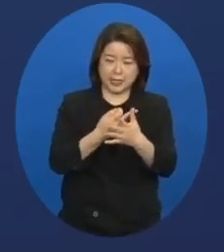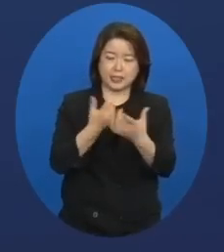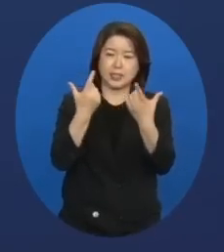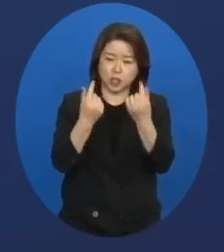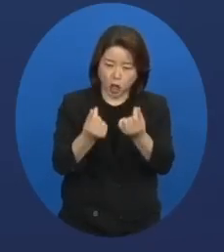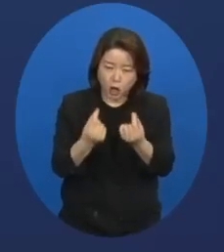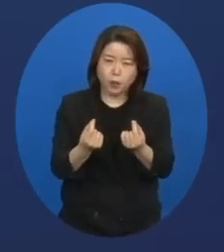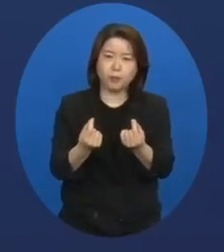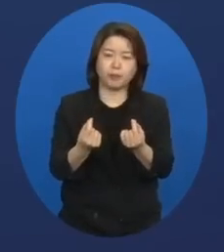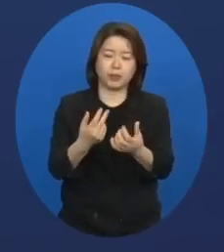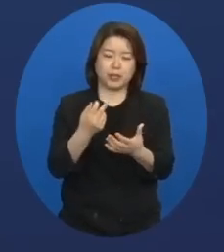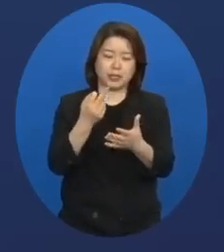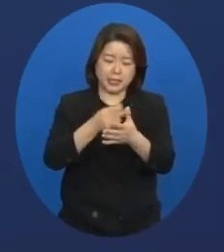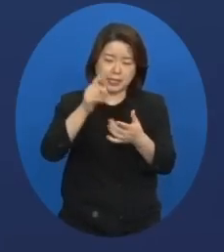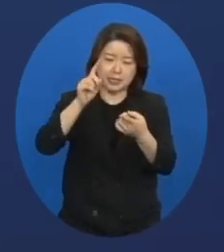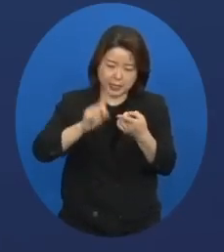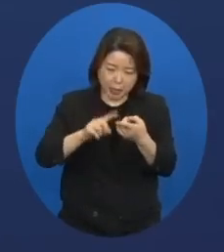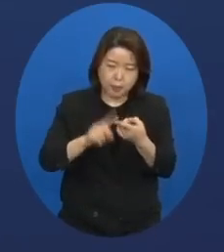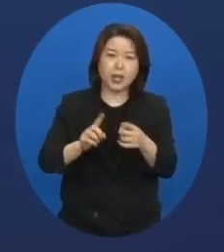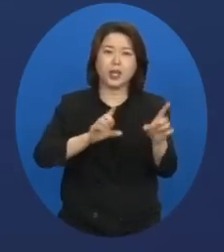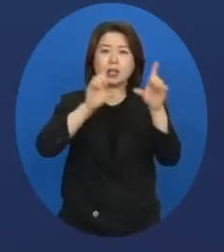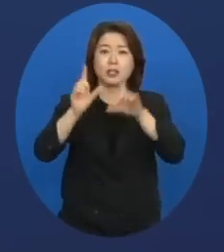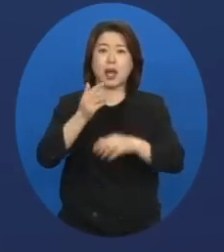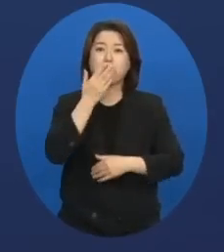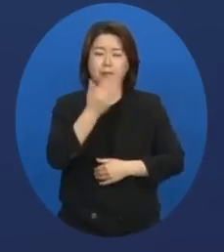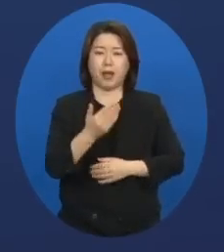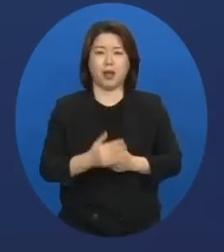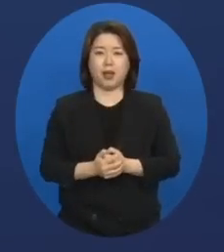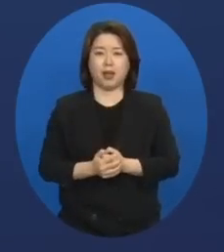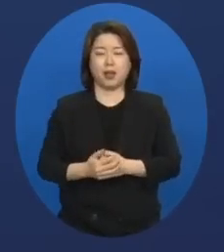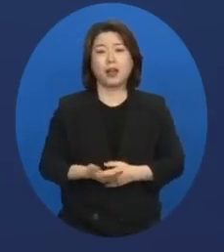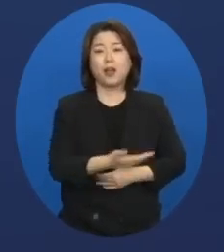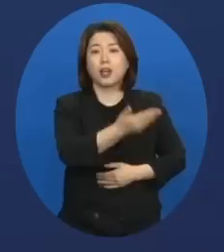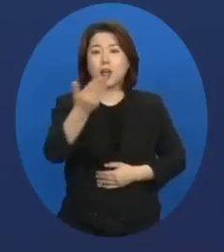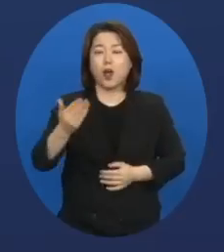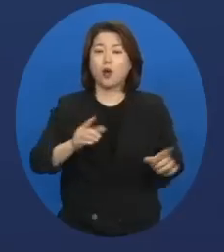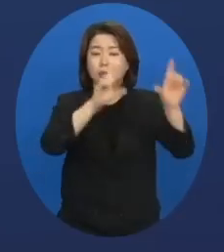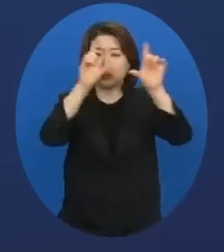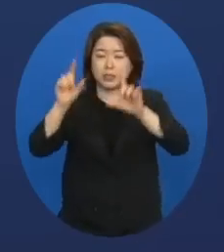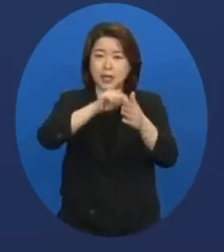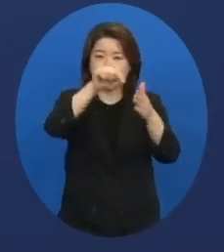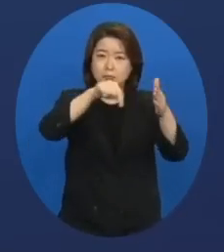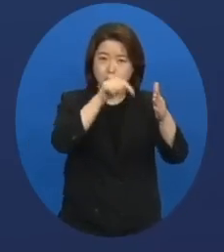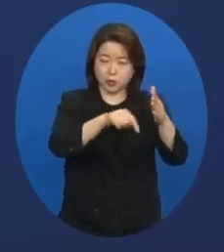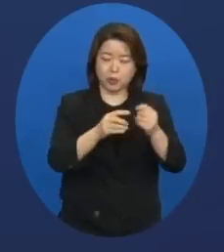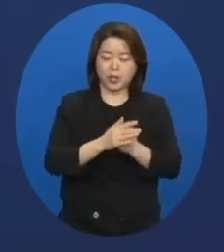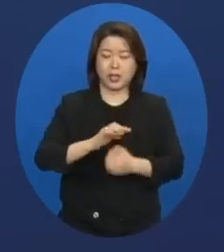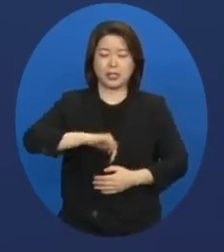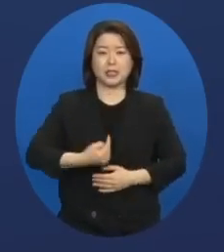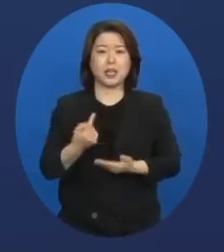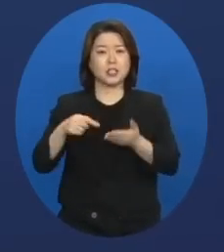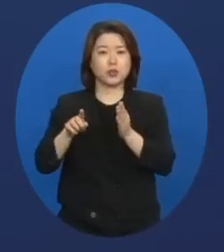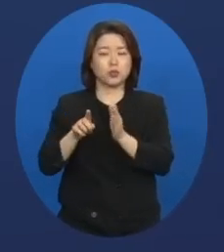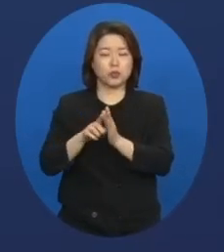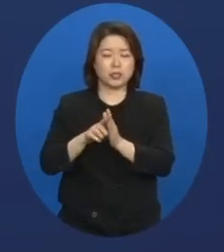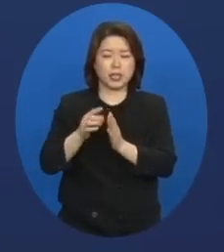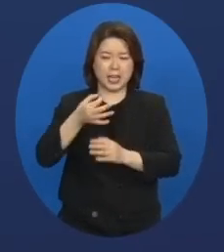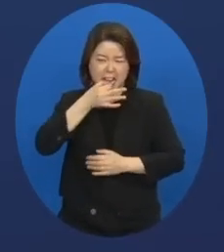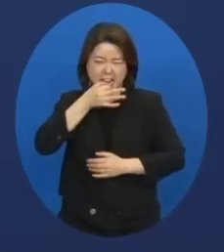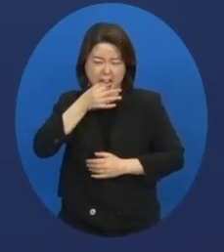수는 있다는 사실입니다. 여러분의 삶 속에 여러분 자신을 위해서는 더 이상 살지